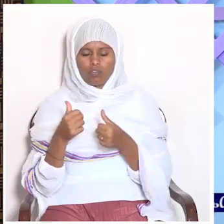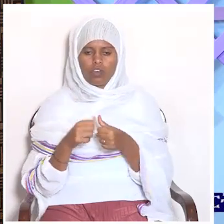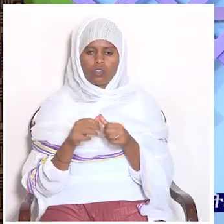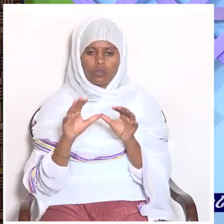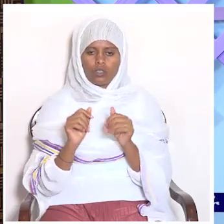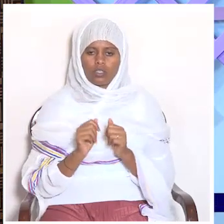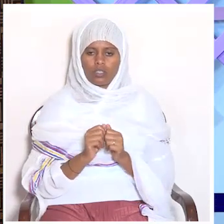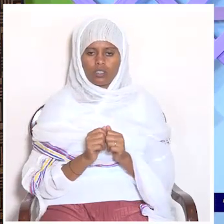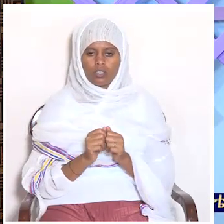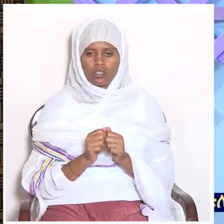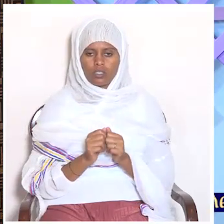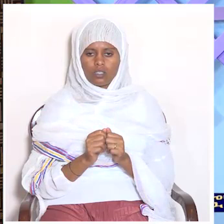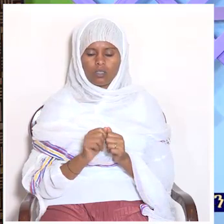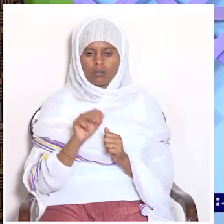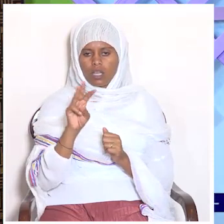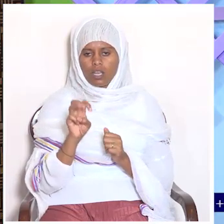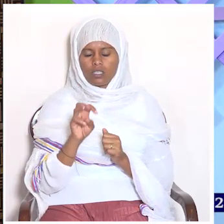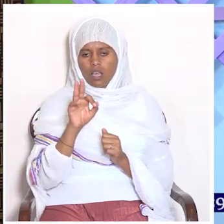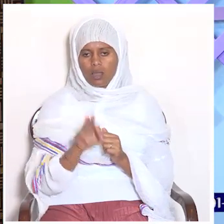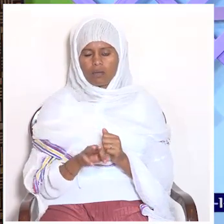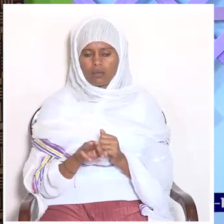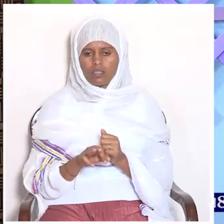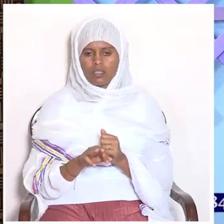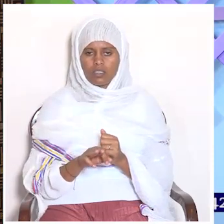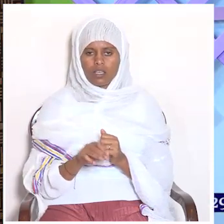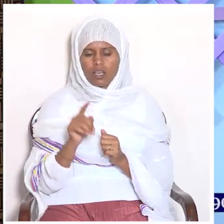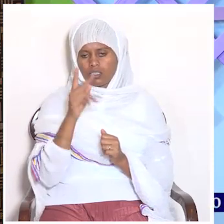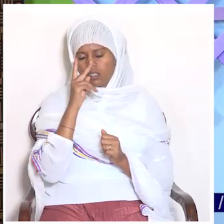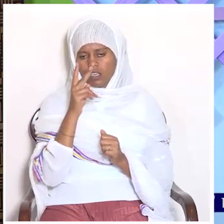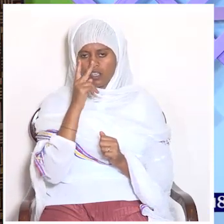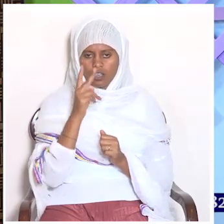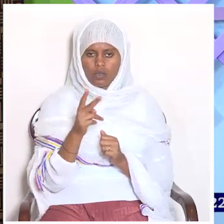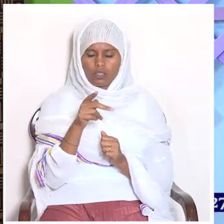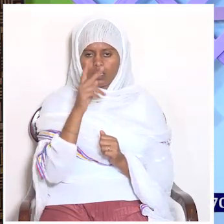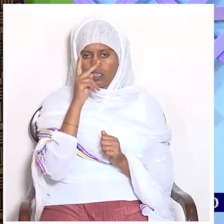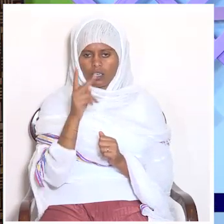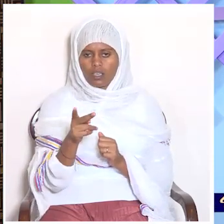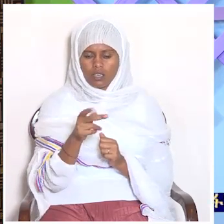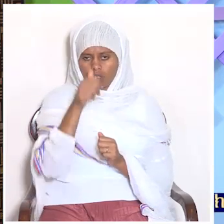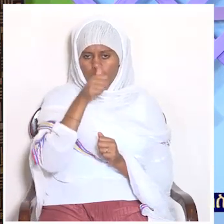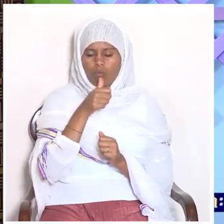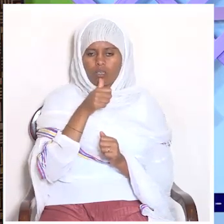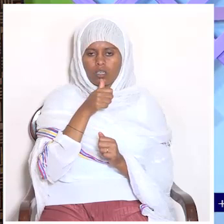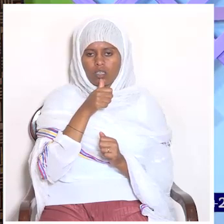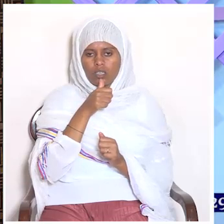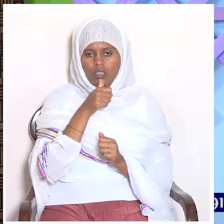ክቦም ፍቃዱ ኮነ እሞ ብሰላሳ ሓምለ ሓደ ራእይ ረአዩ። እቲ ራእይ